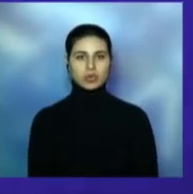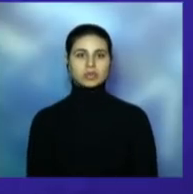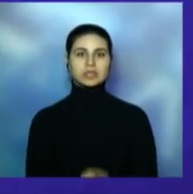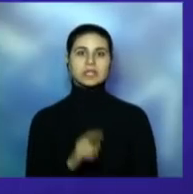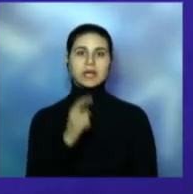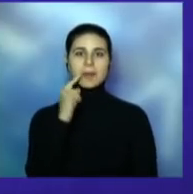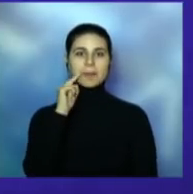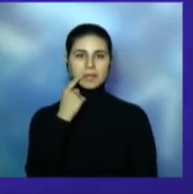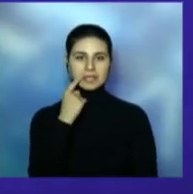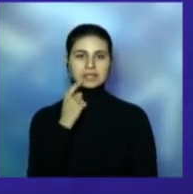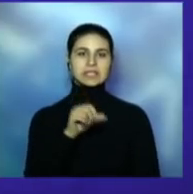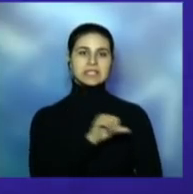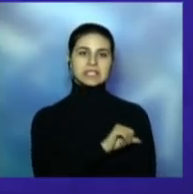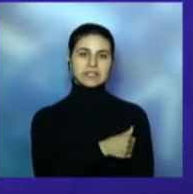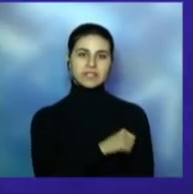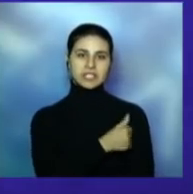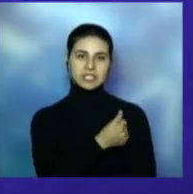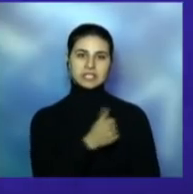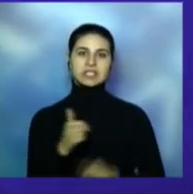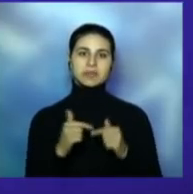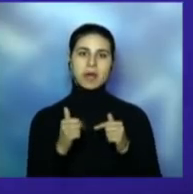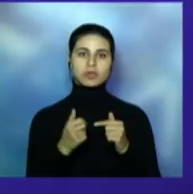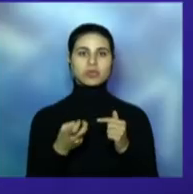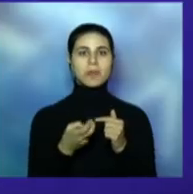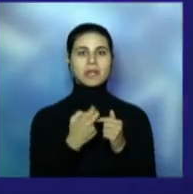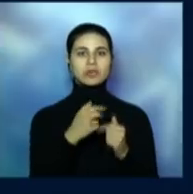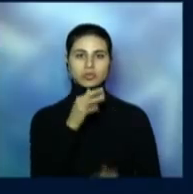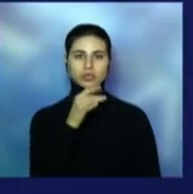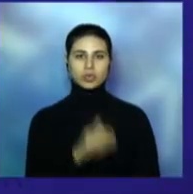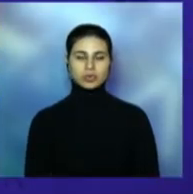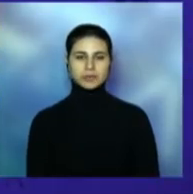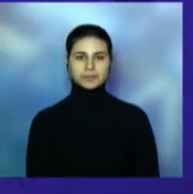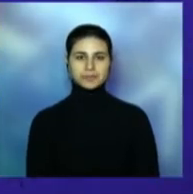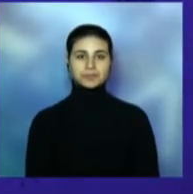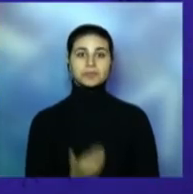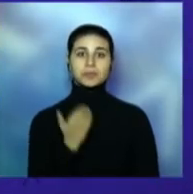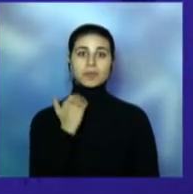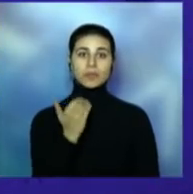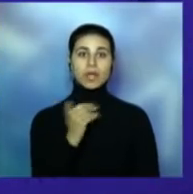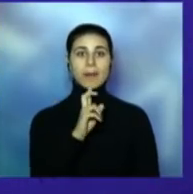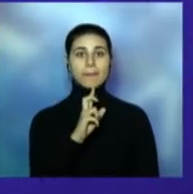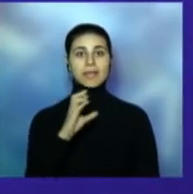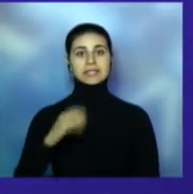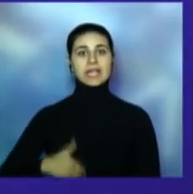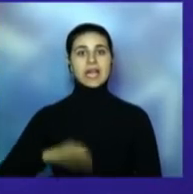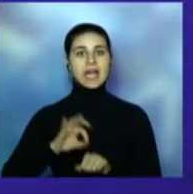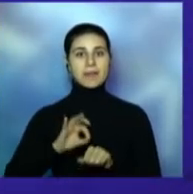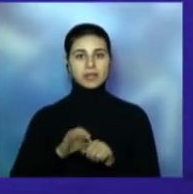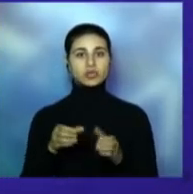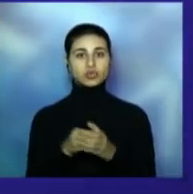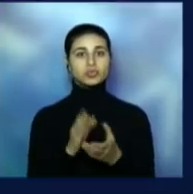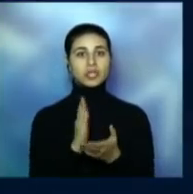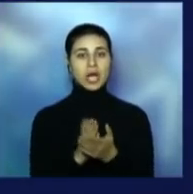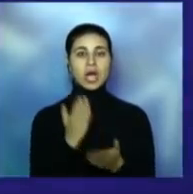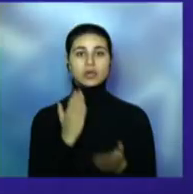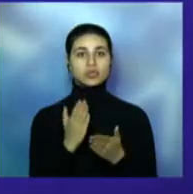პირსინგის, სვირინგის, მანიკურის ან პედიკურის დროს. თქვენ B ან C ჰეპატიტის რისკის ჯგუფში ხართ,